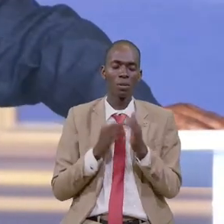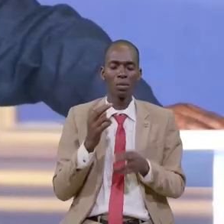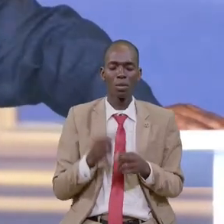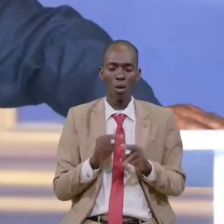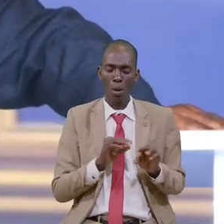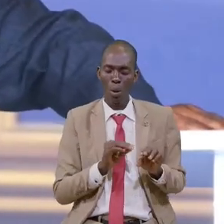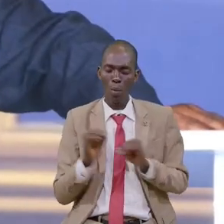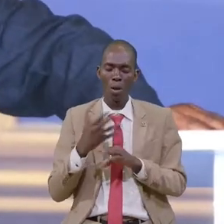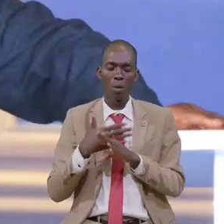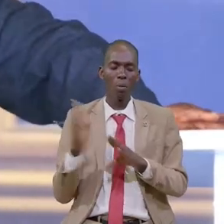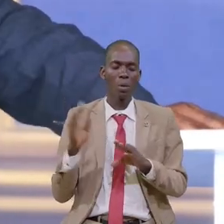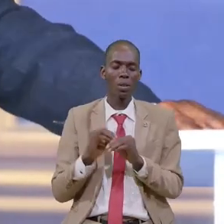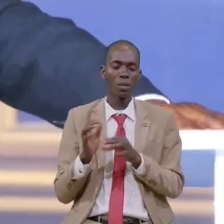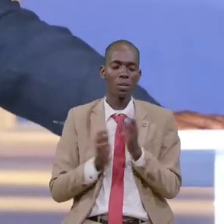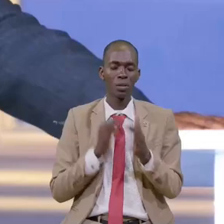déplacez-vous,